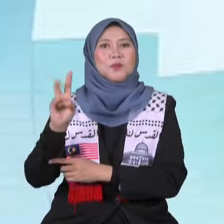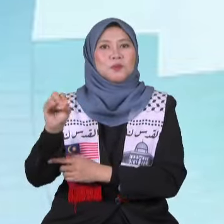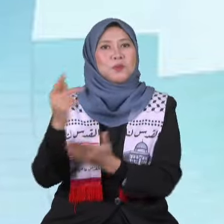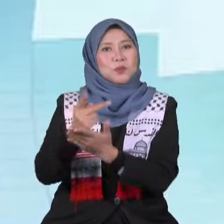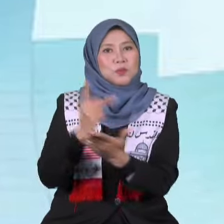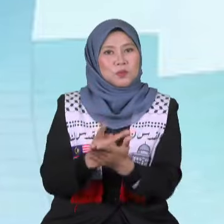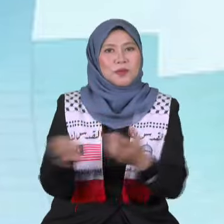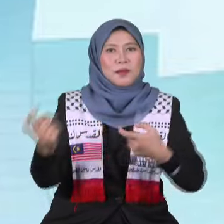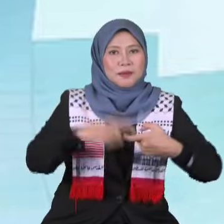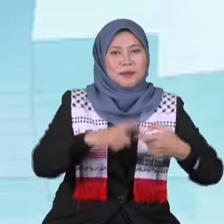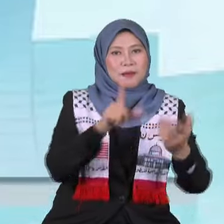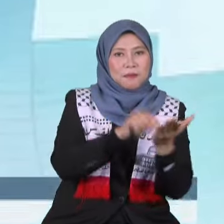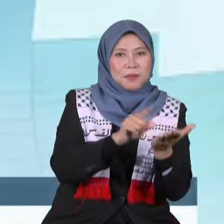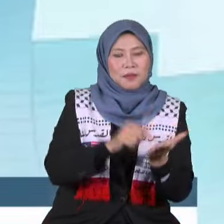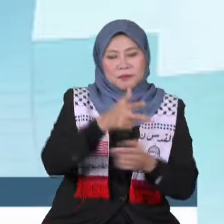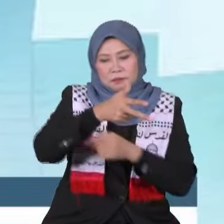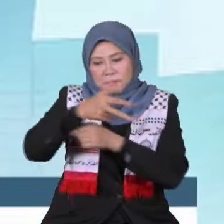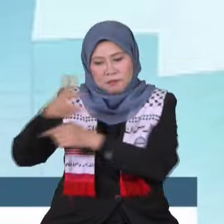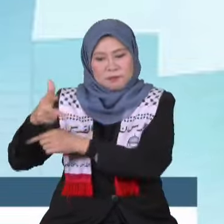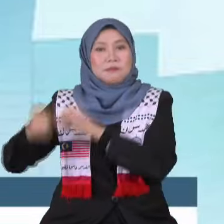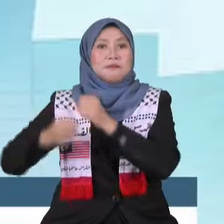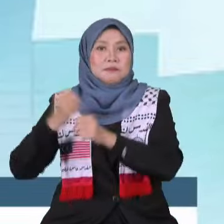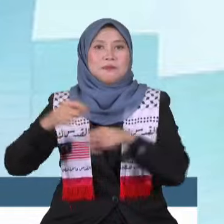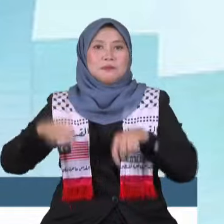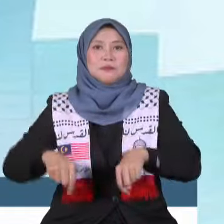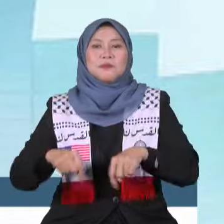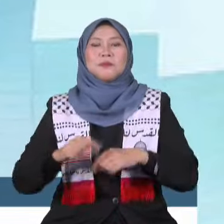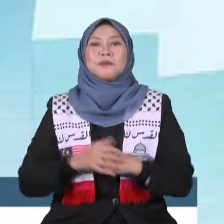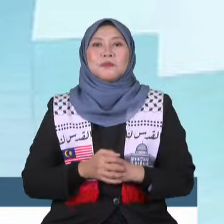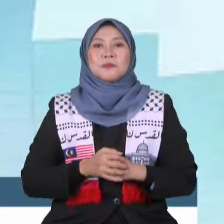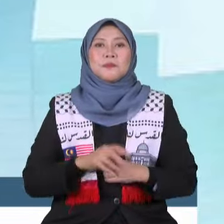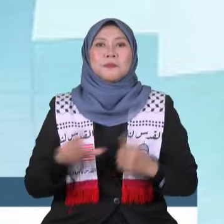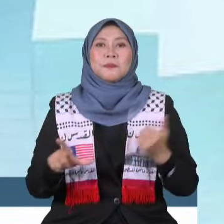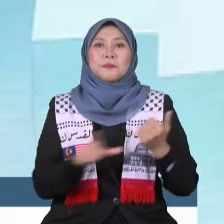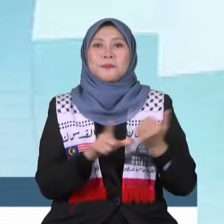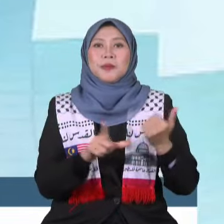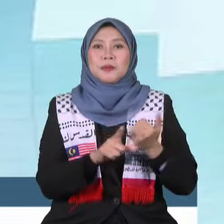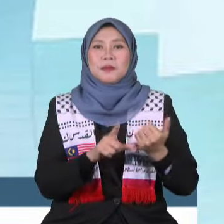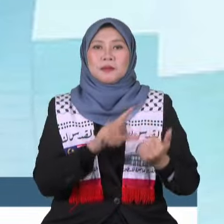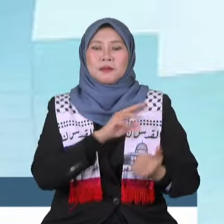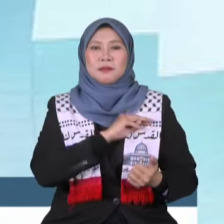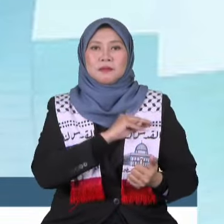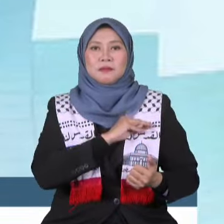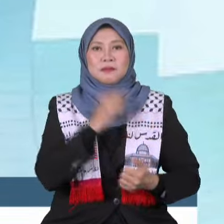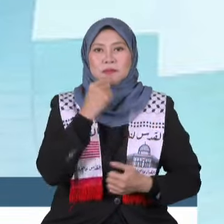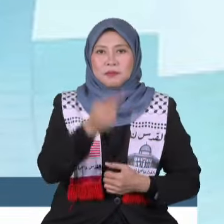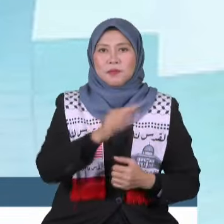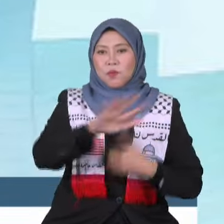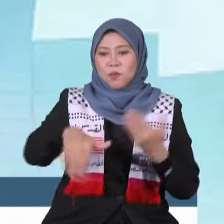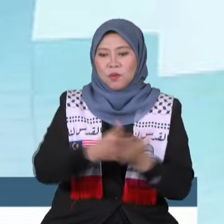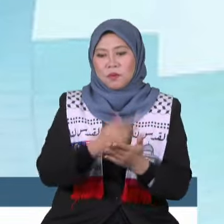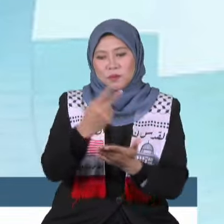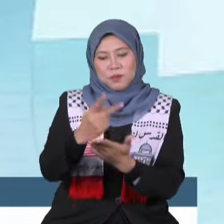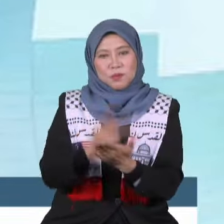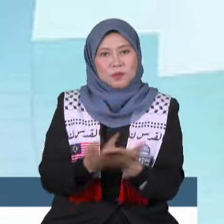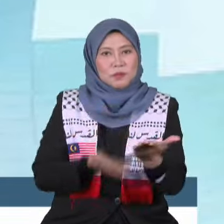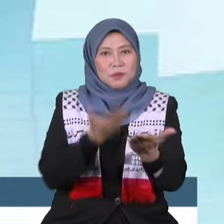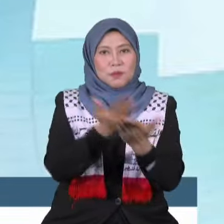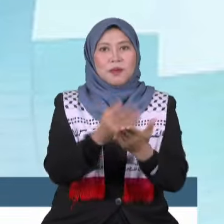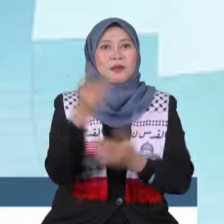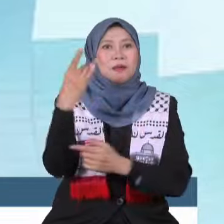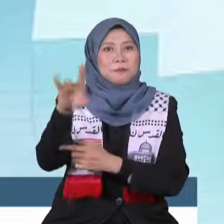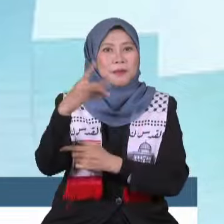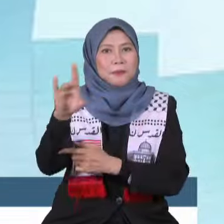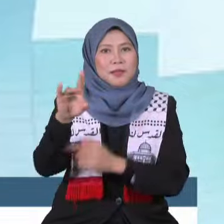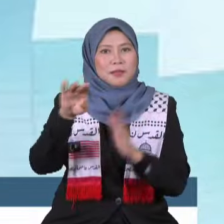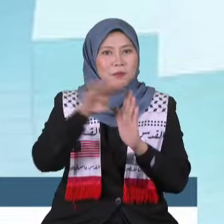kursus berkaitan media dan penyiaran tahun ini. Jelas Timbalan Menteri Komunikasi Teo Ni Cheng, dari kesemua kursus yang ditawarkan, 18